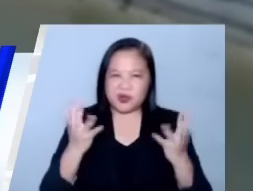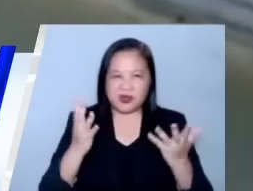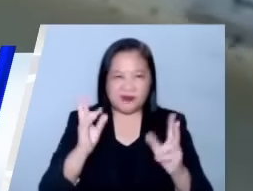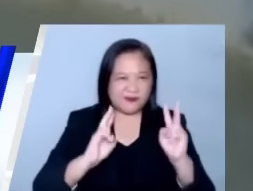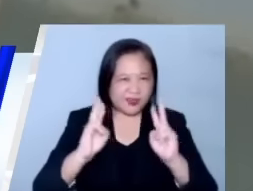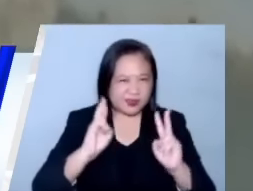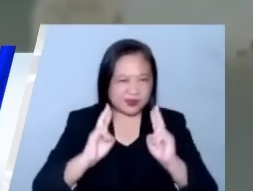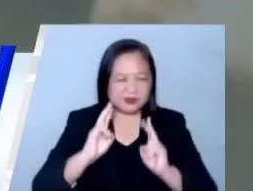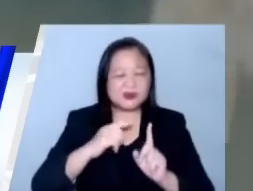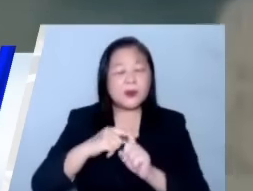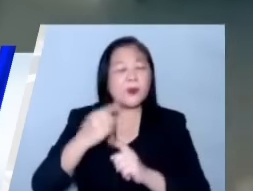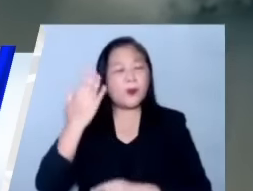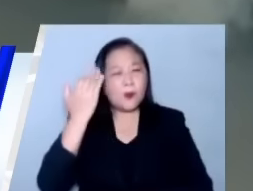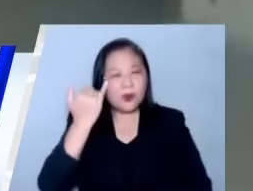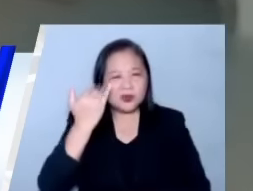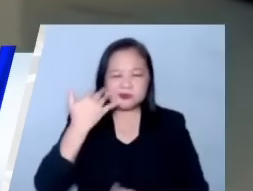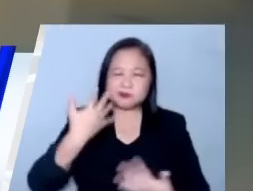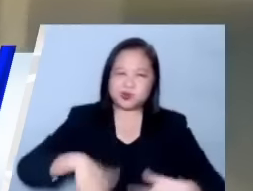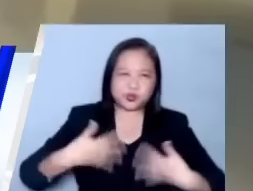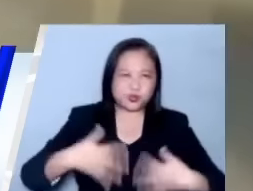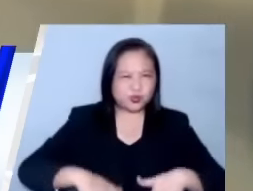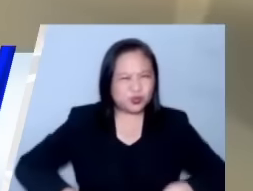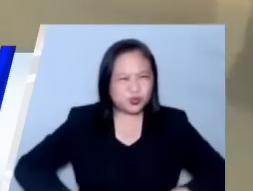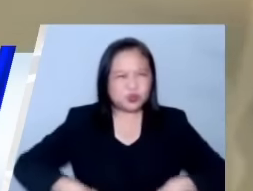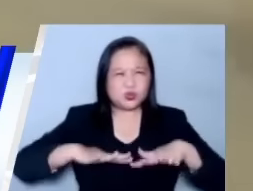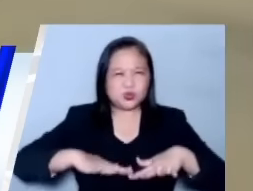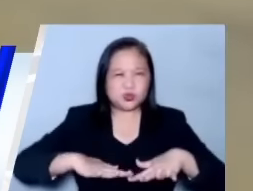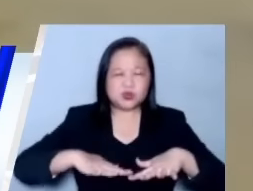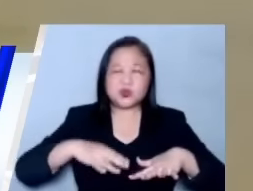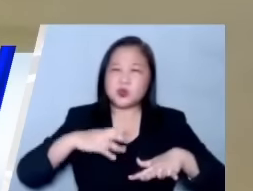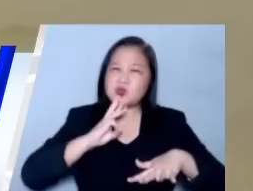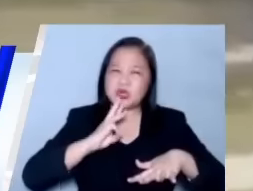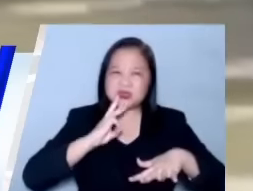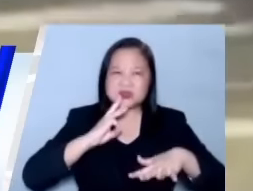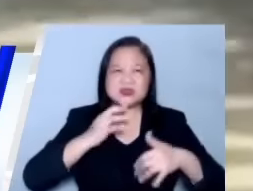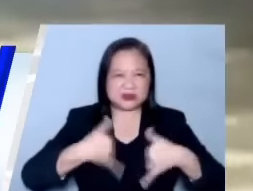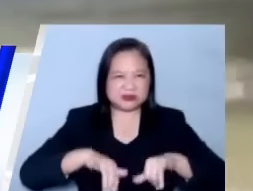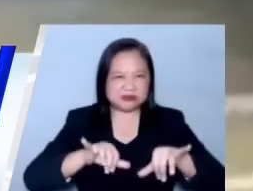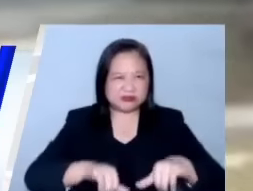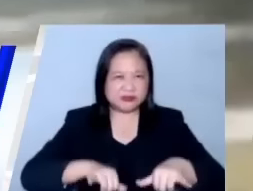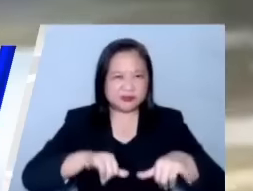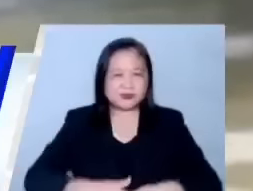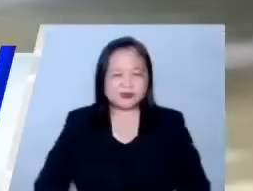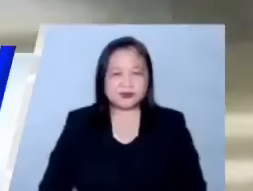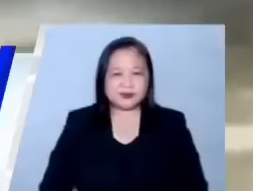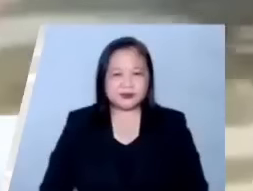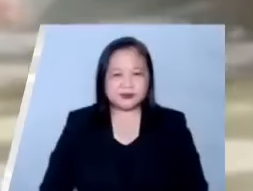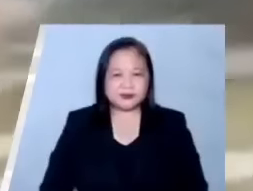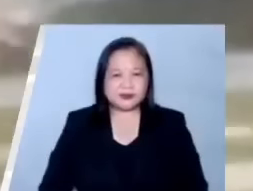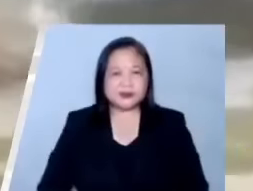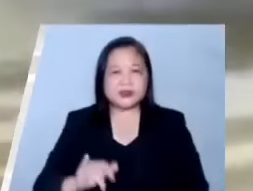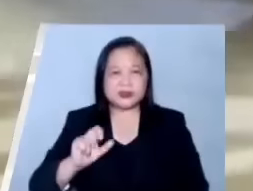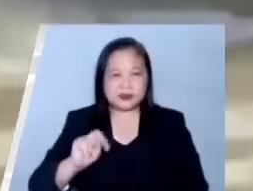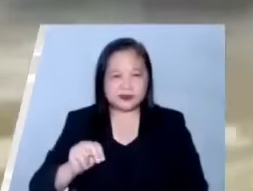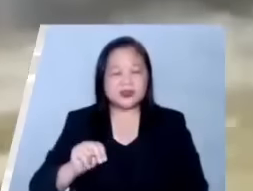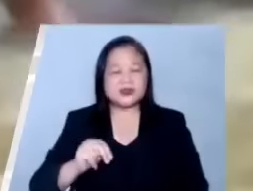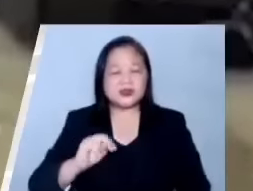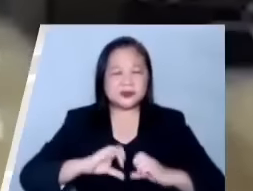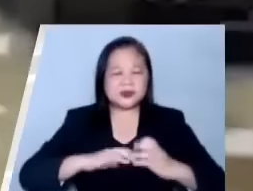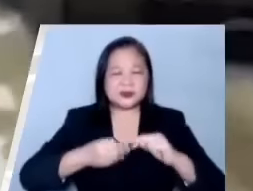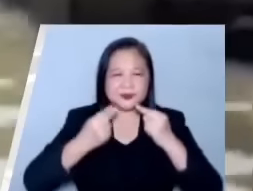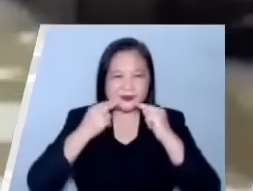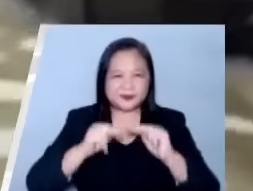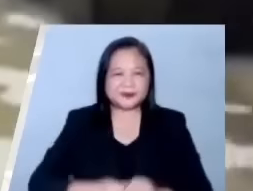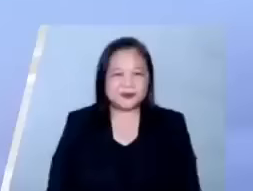tindi at sa taas pa rin ng baha sa lugar na ito. Ian Cruz, nagbabalita para sa GMA